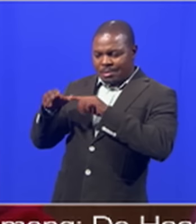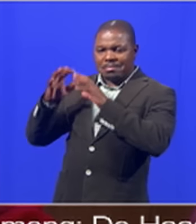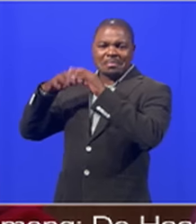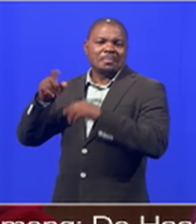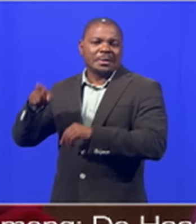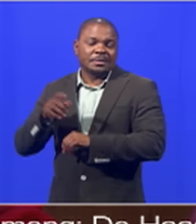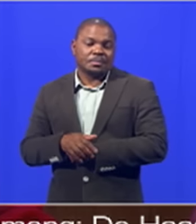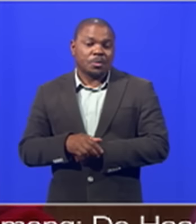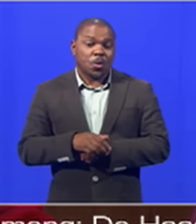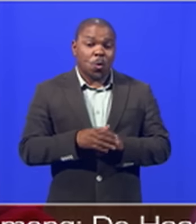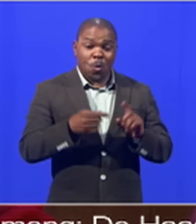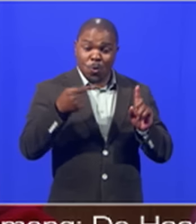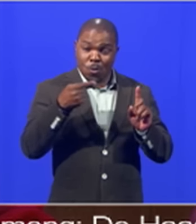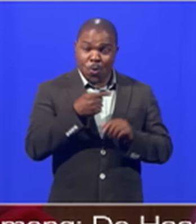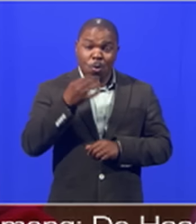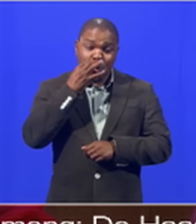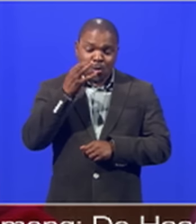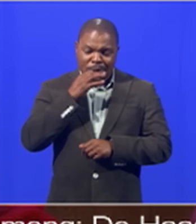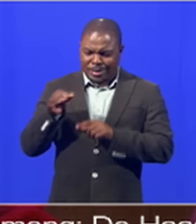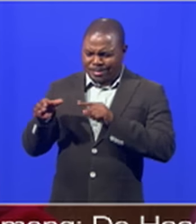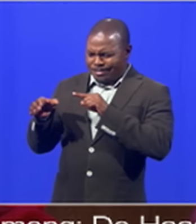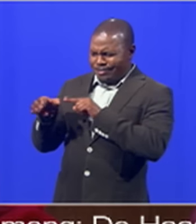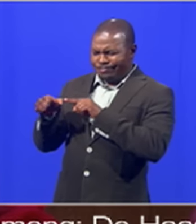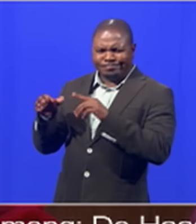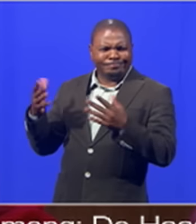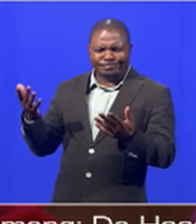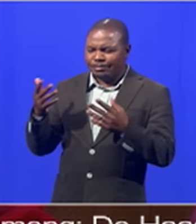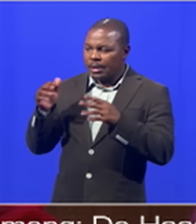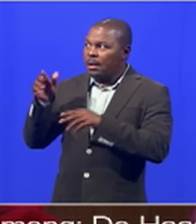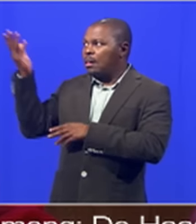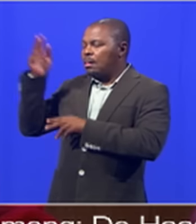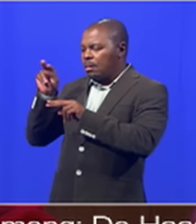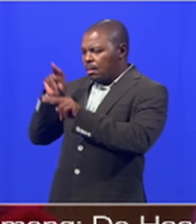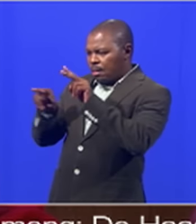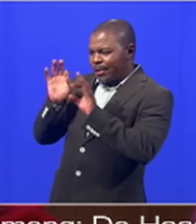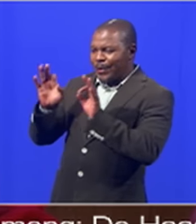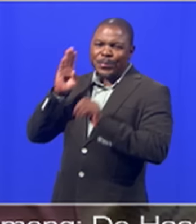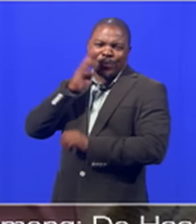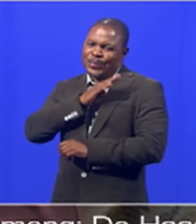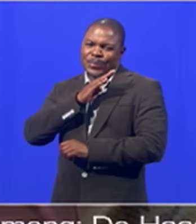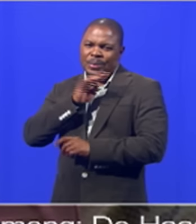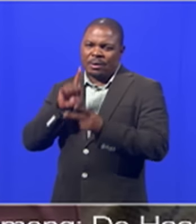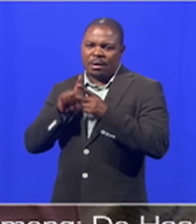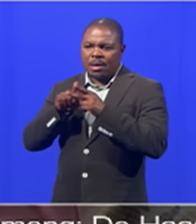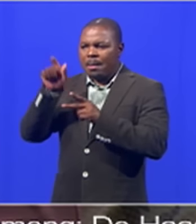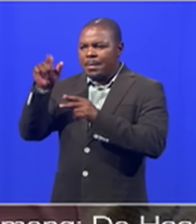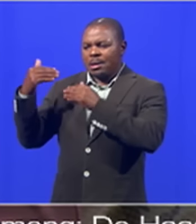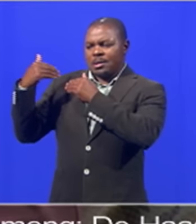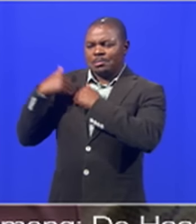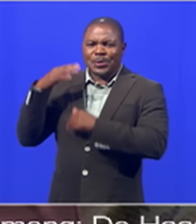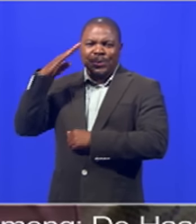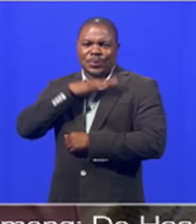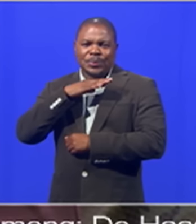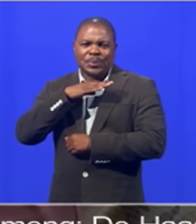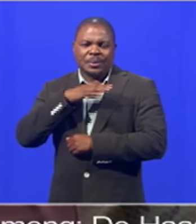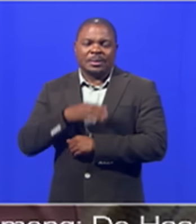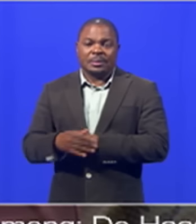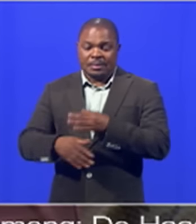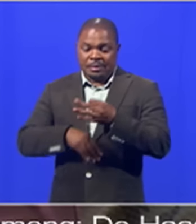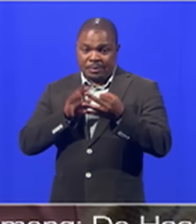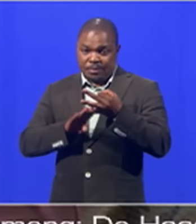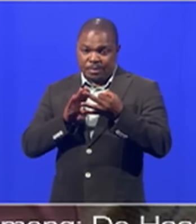jalo o ngangile ka gore unity eno ene e sa bewa leitlho sentle ebile go sena ope yo a ikarabelang kwa go ena le gore go